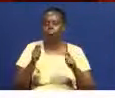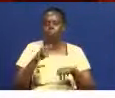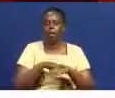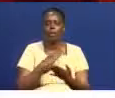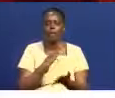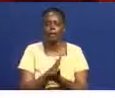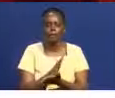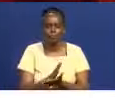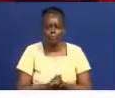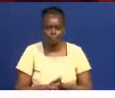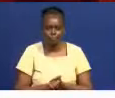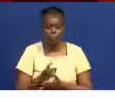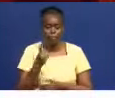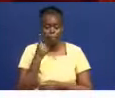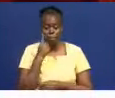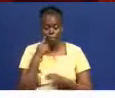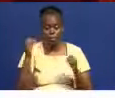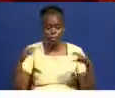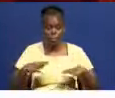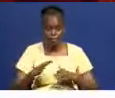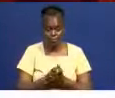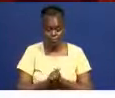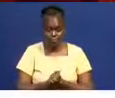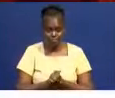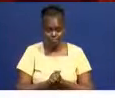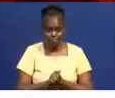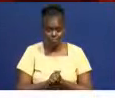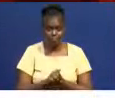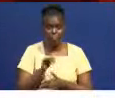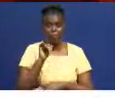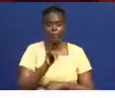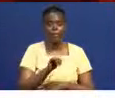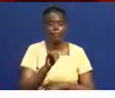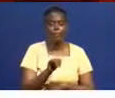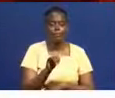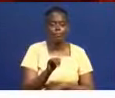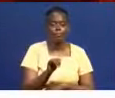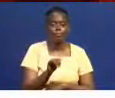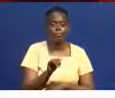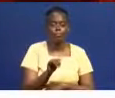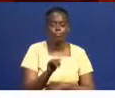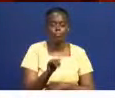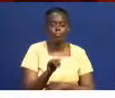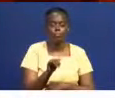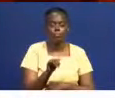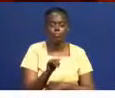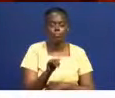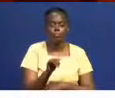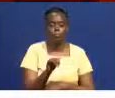yao. Bwana Spika, tunaona kabisa ya kwamba